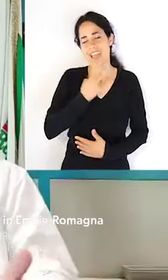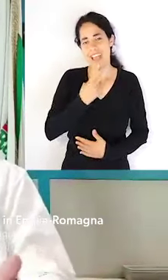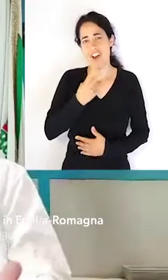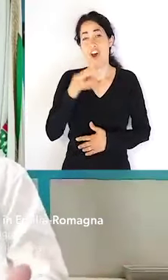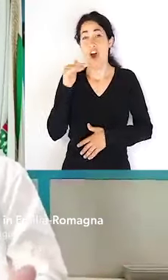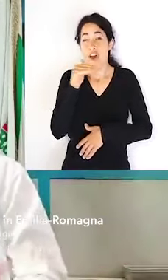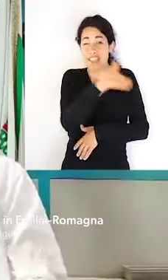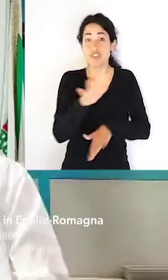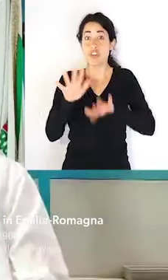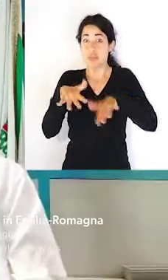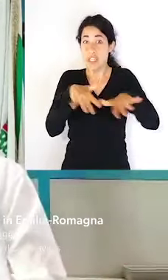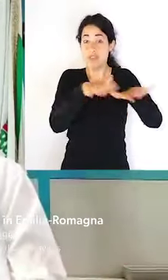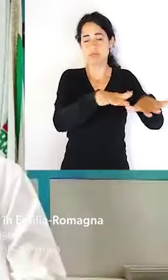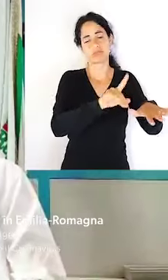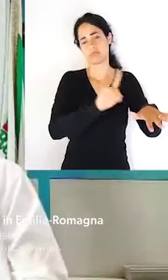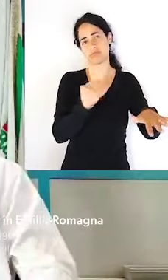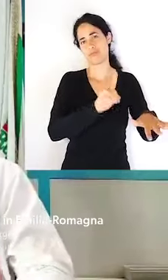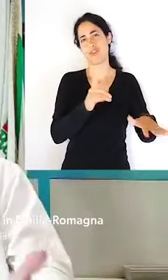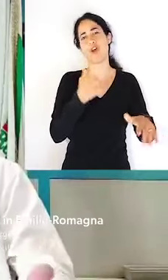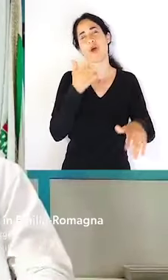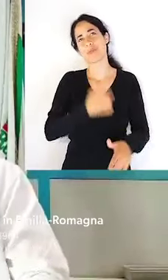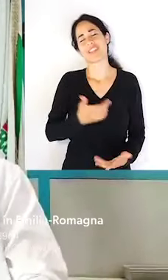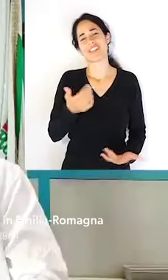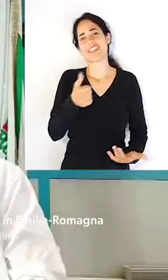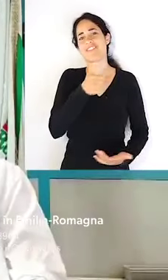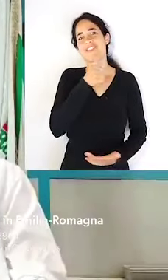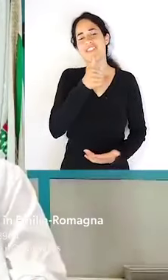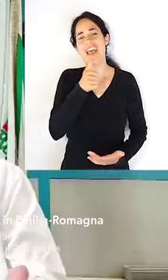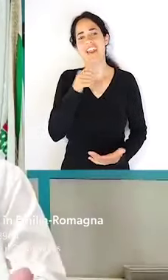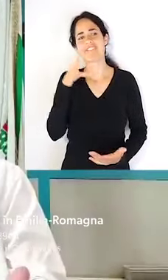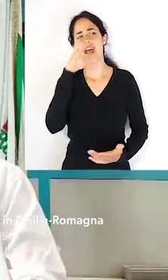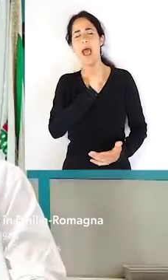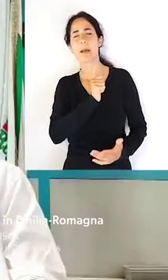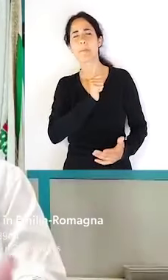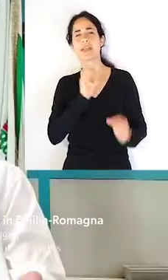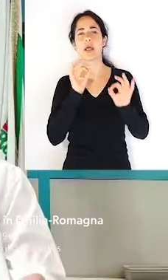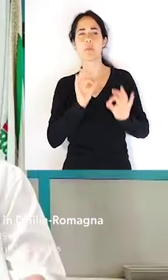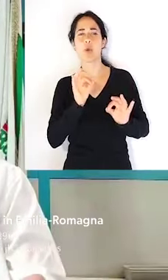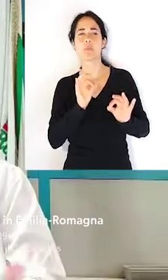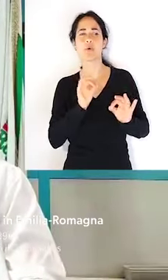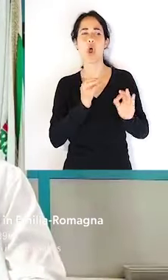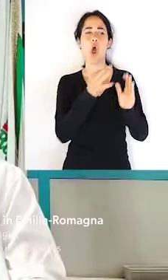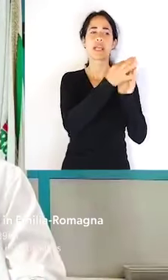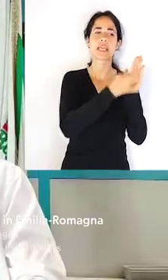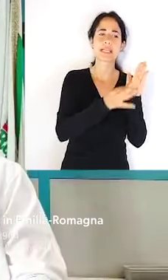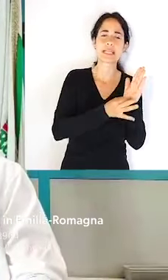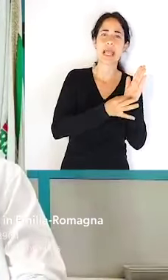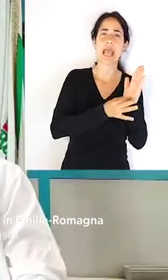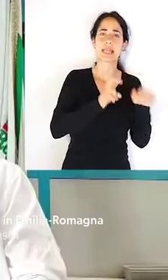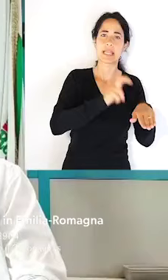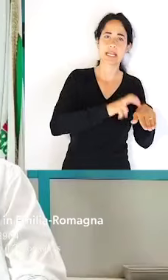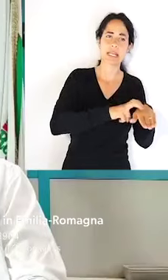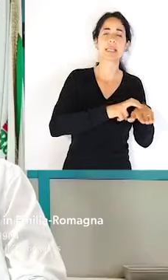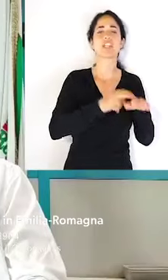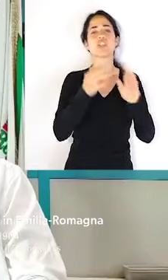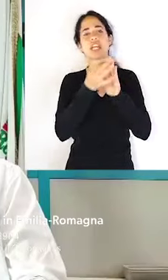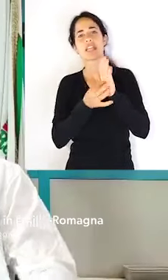tutti perché vanno fatti a seconda di criteri clinici e epidemiologici,